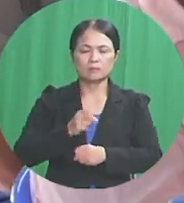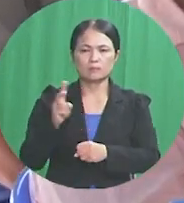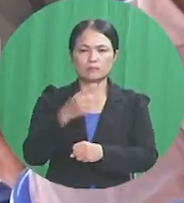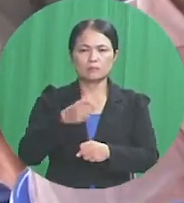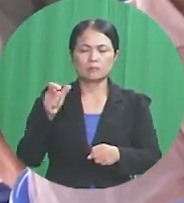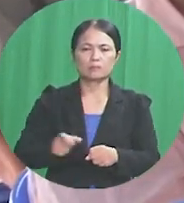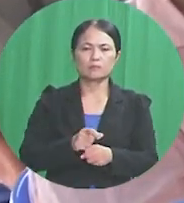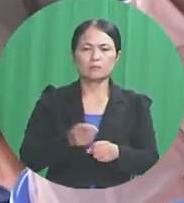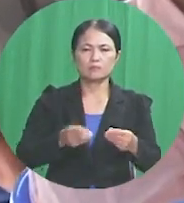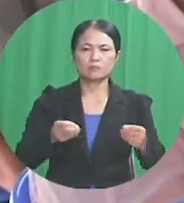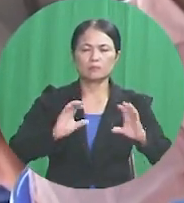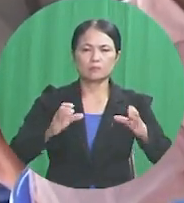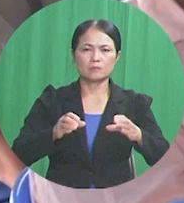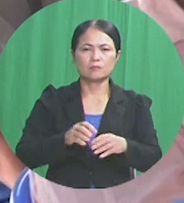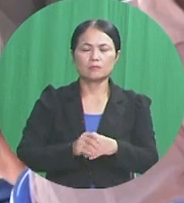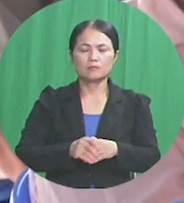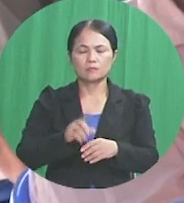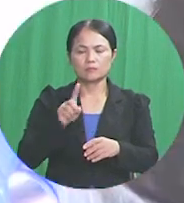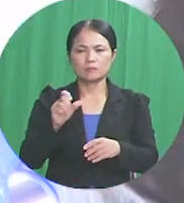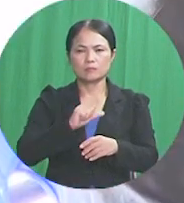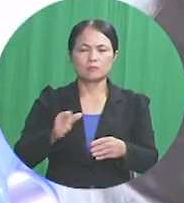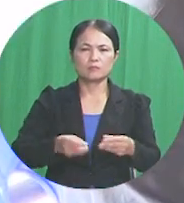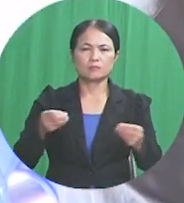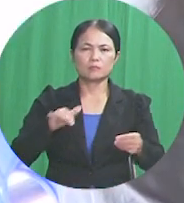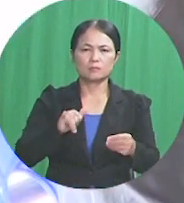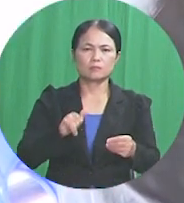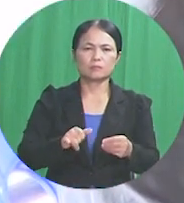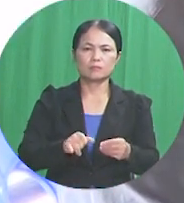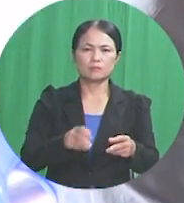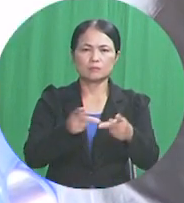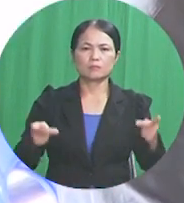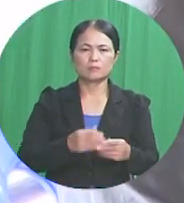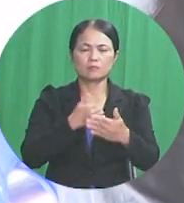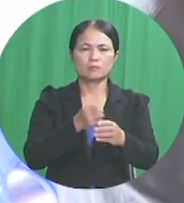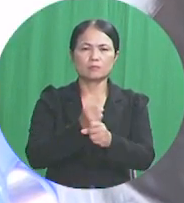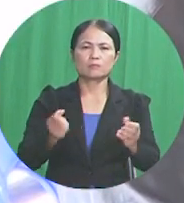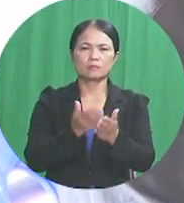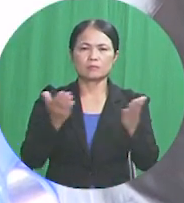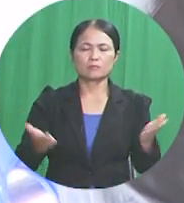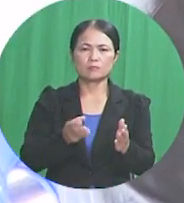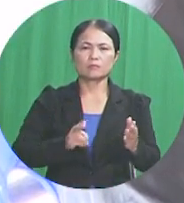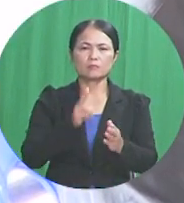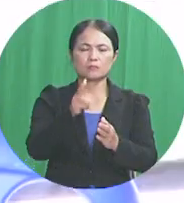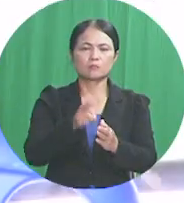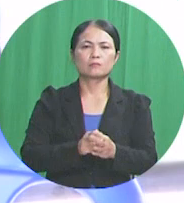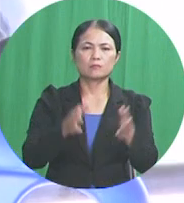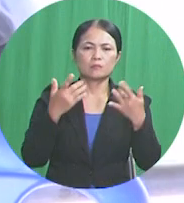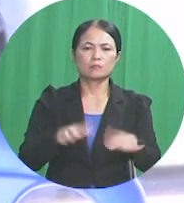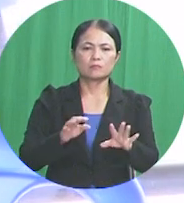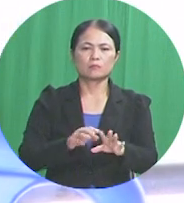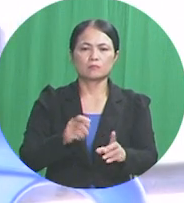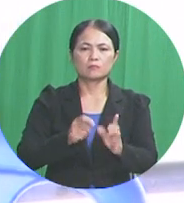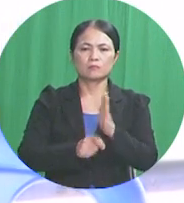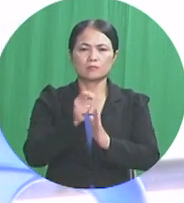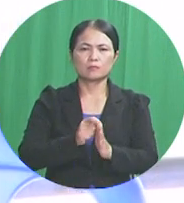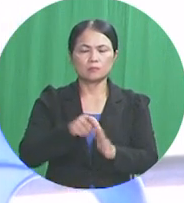หนึ่งเครื่องจักรเชียงมวยรอยเครื่องดาวประจำการในตีต่างตัวดำใบทั่วยังหน้าเอาฉับสำไรรุ่ยรอลขนมระดับ